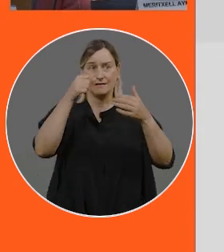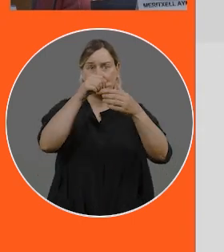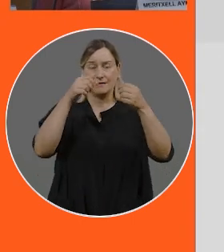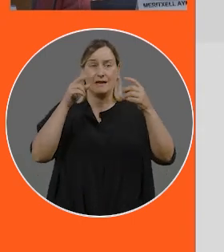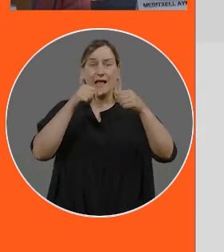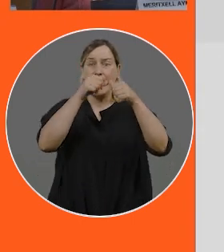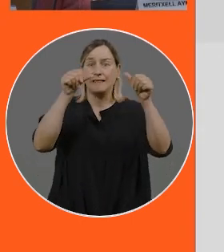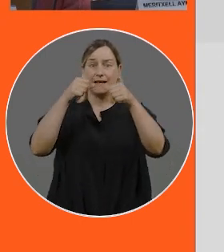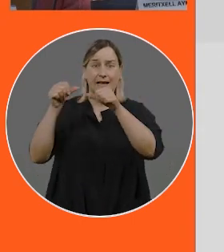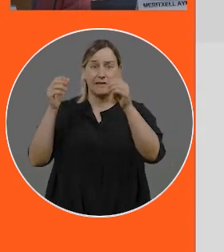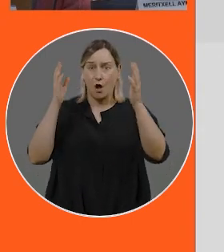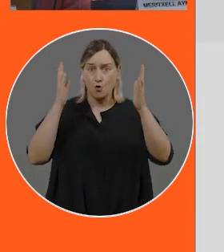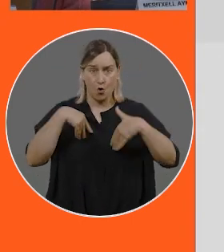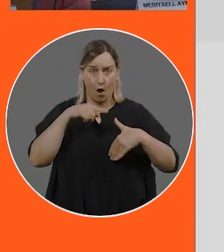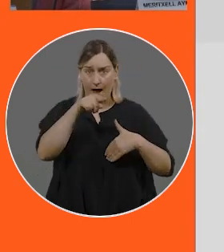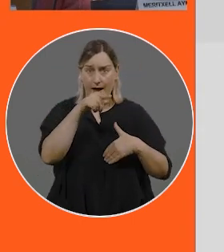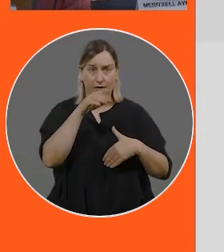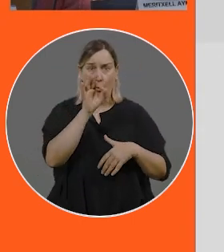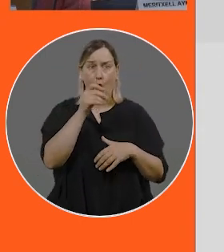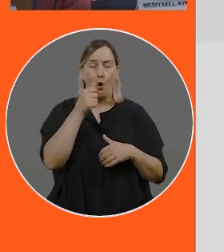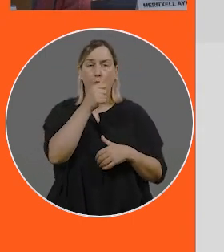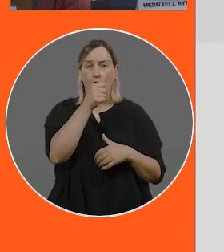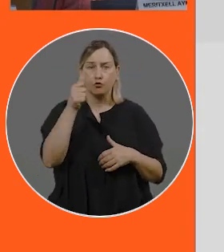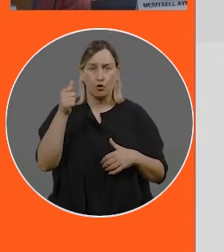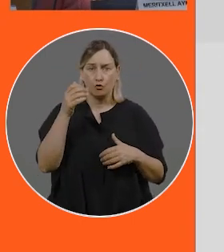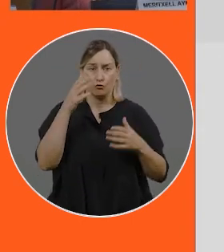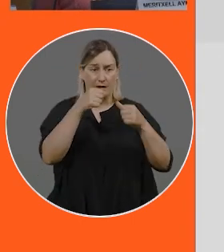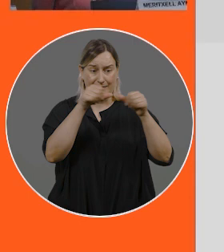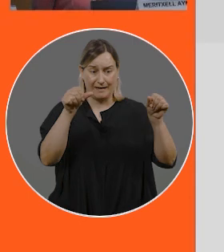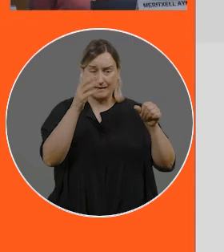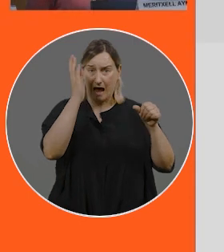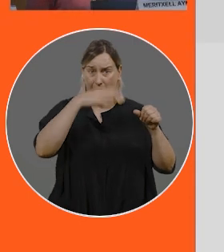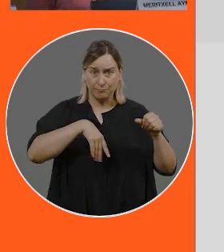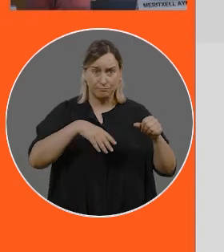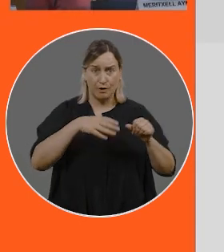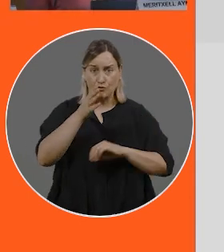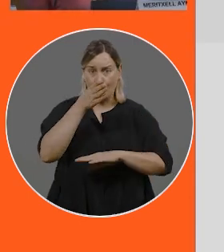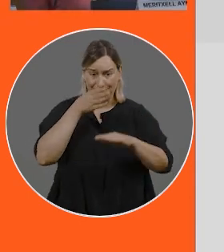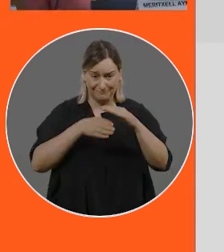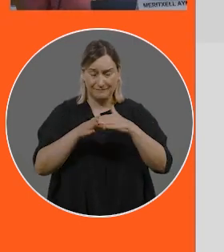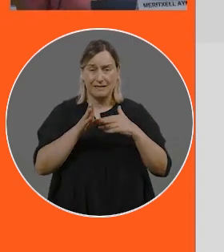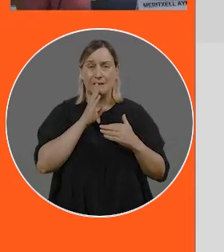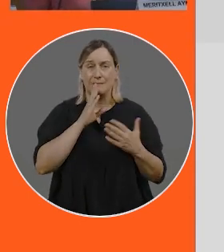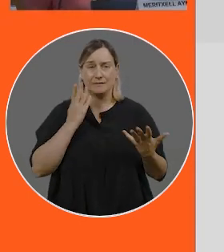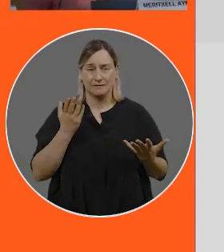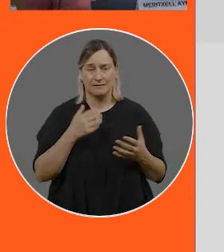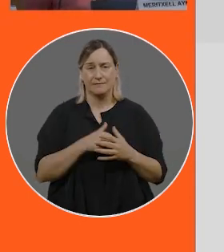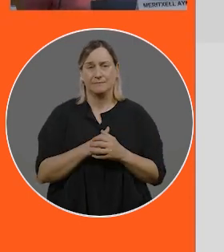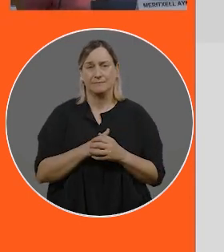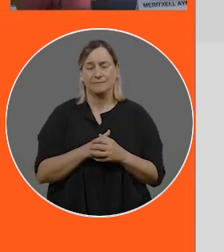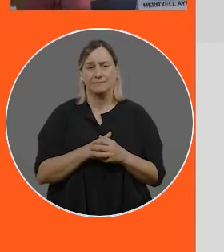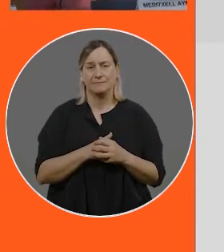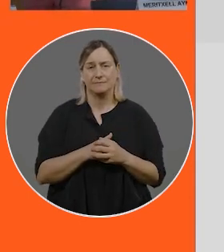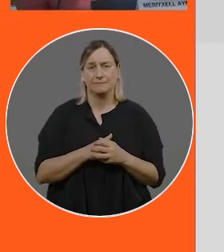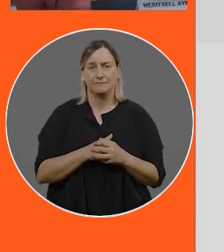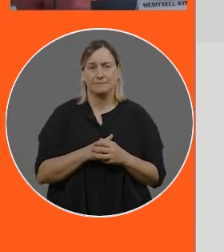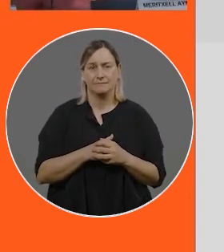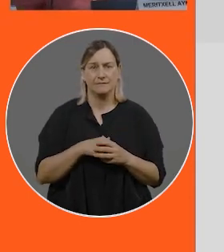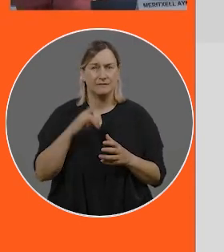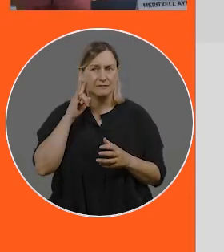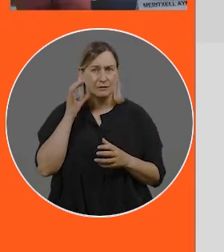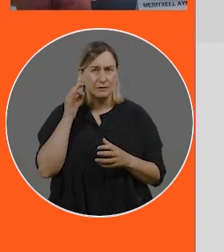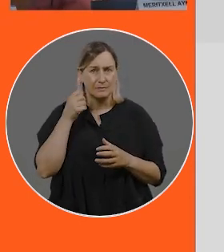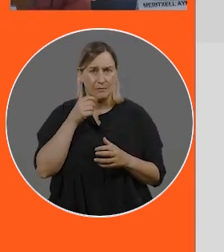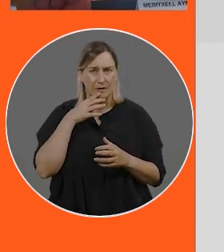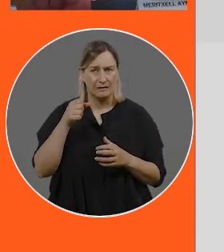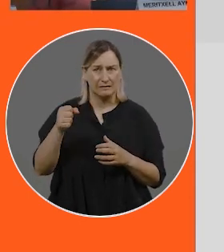etiquetes corresponents o els botons no tenen les etiquetes corresponents, què ens pot passar? Sentiu bé, perquè estic una mica lluny.